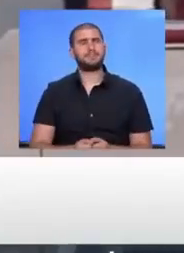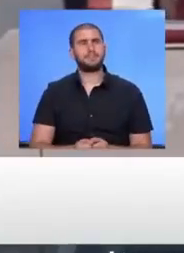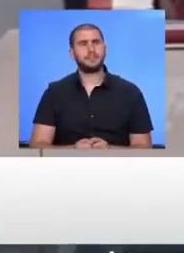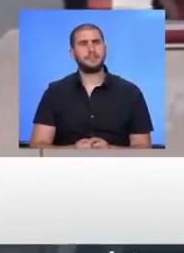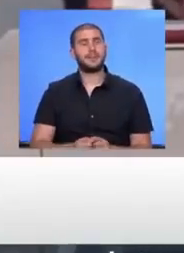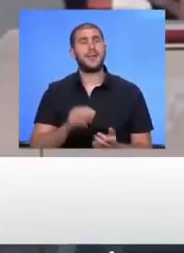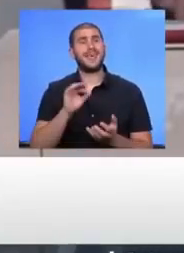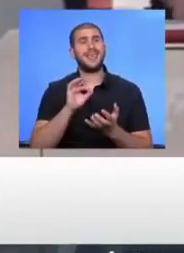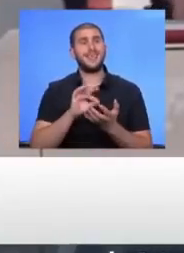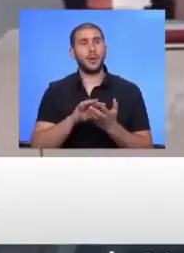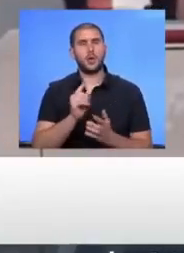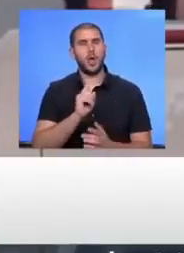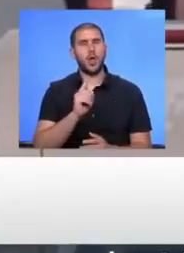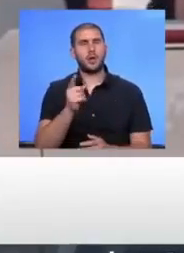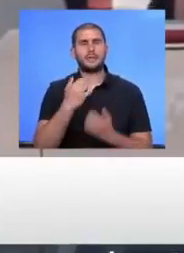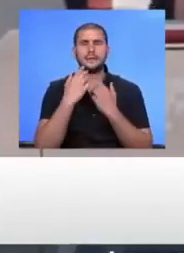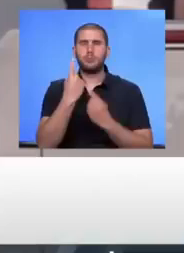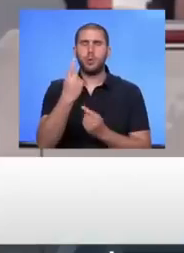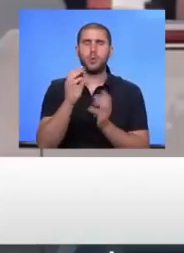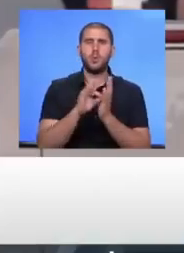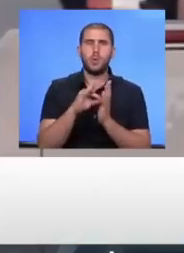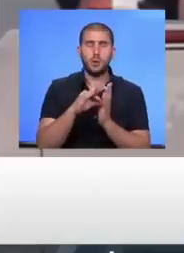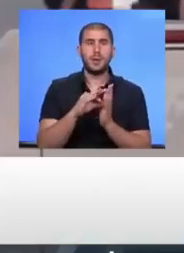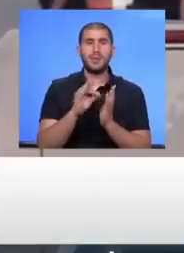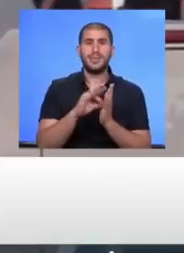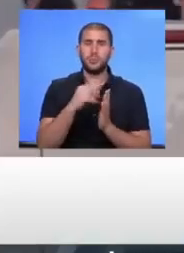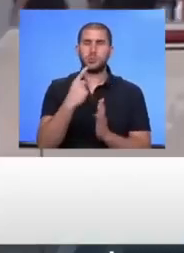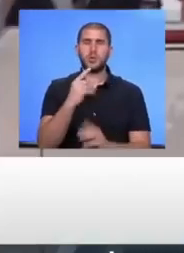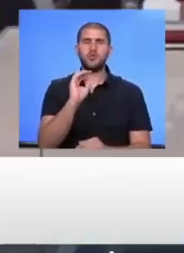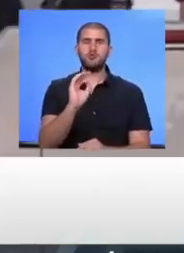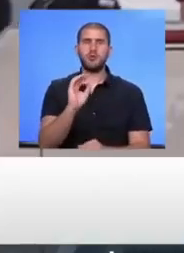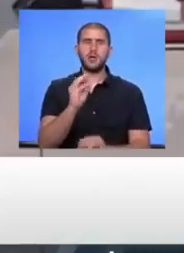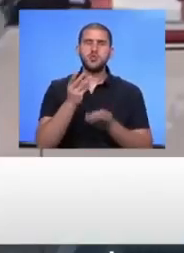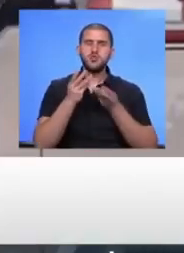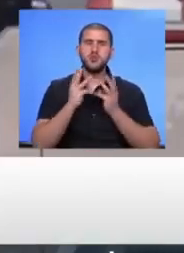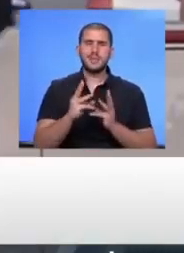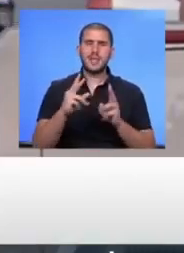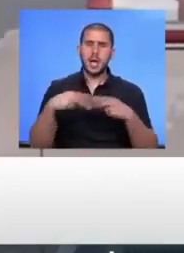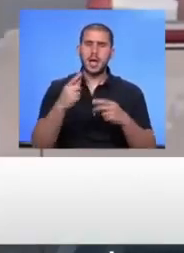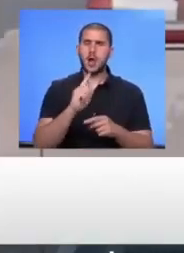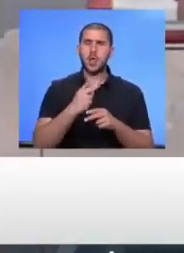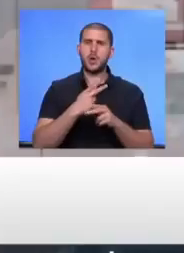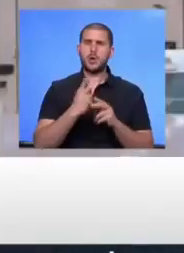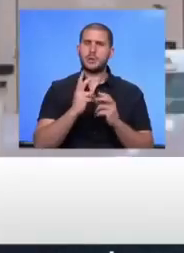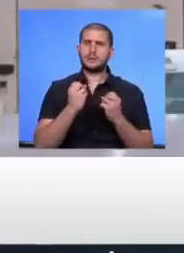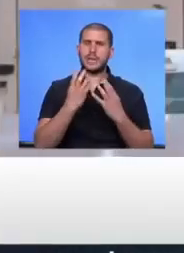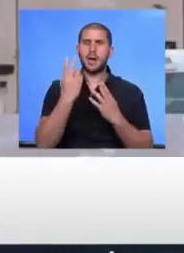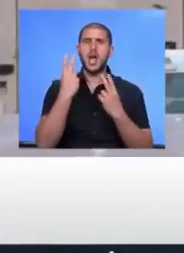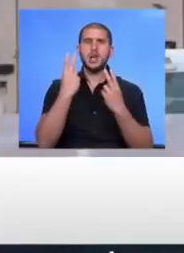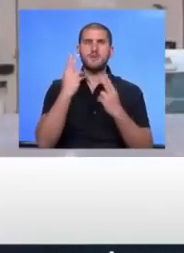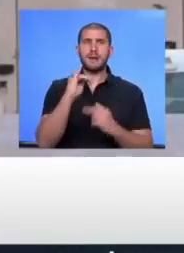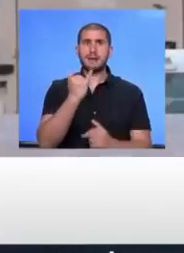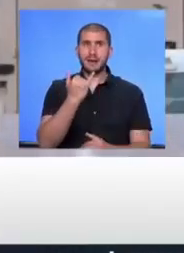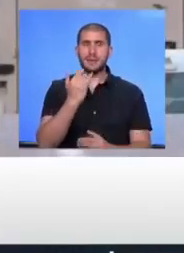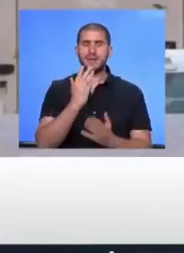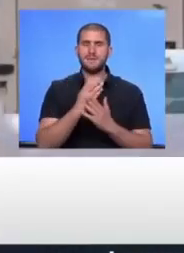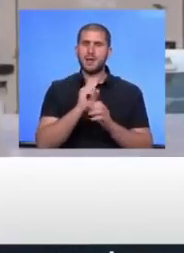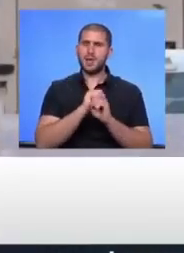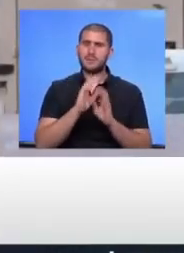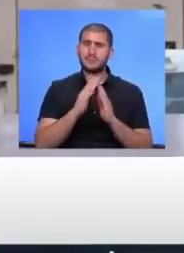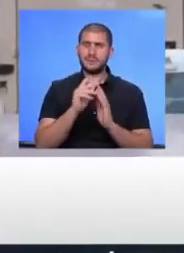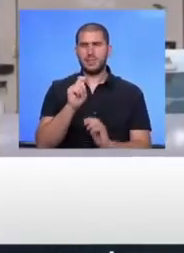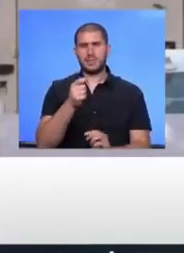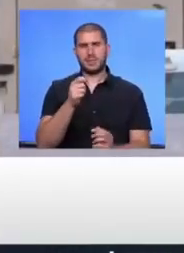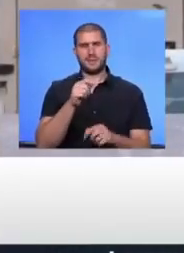הנקודה פה היא לא הסיפור הנקודתי הזה. הנקודה פה היא נקודה של שיטה, ולא סתם, היה חשוב לי כן להוציא את הספר, דווקא